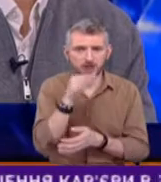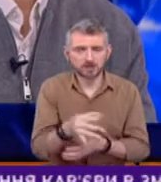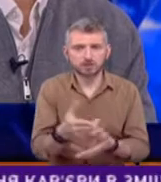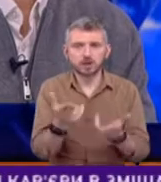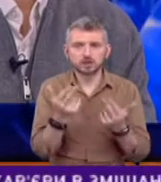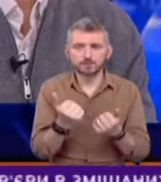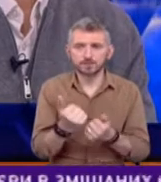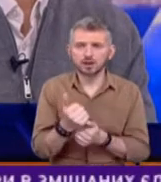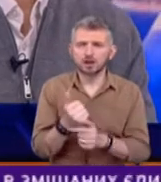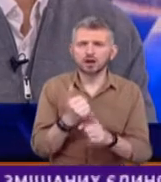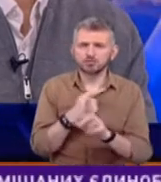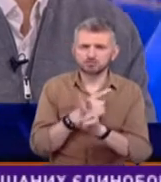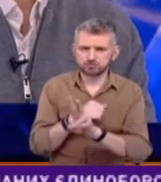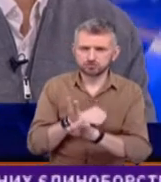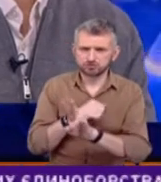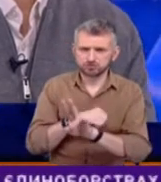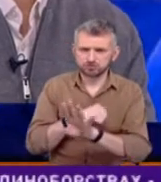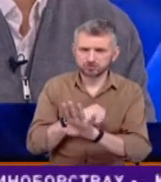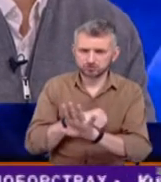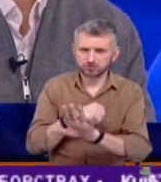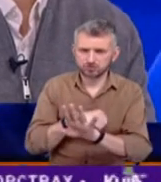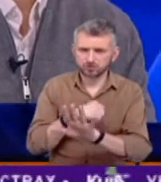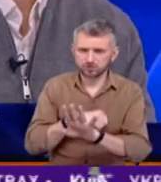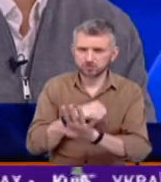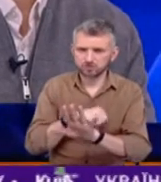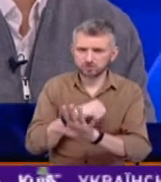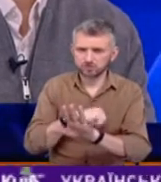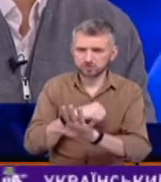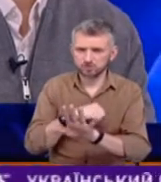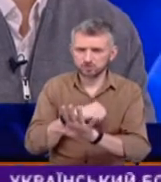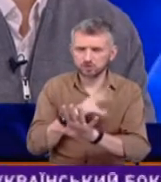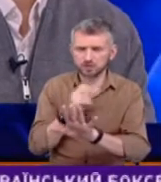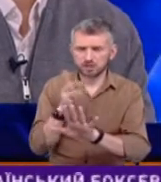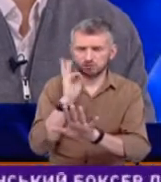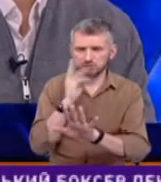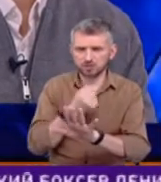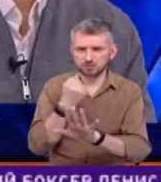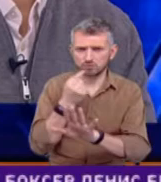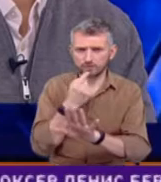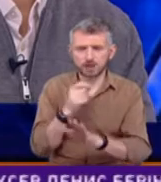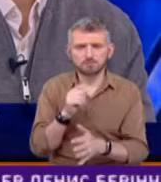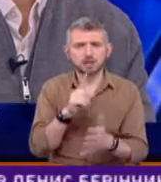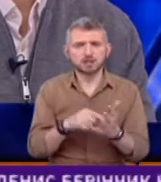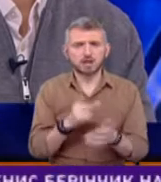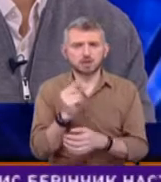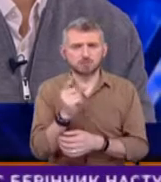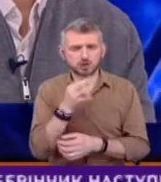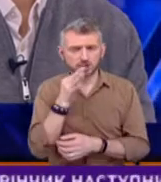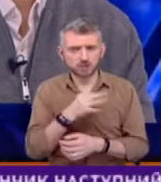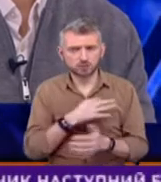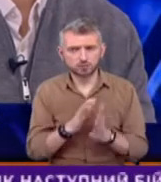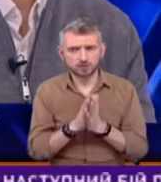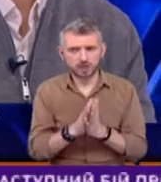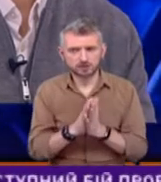сказав, пане Ігоре, трошки градус понижче, будь ласка, якщо можна, на, давайте на дипломатичній мові, дипломатичну мову. Скажіть, будь ласка,